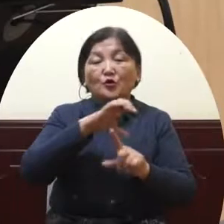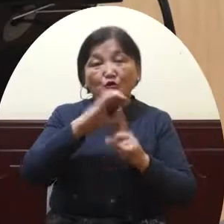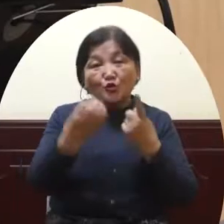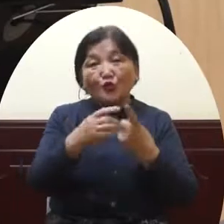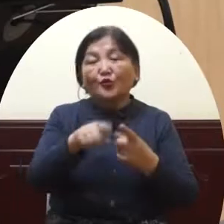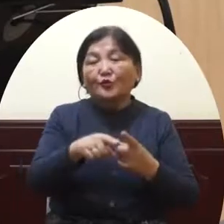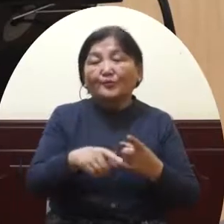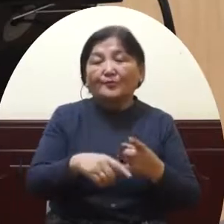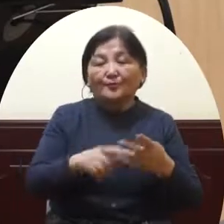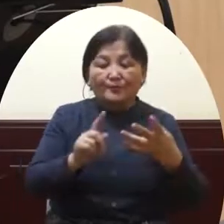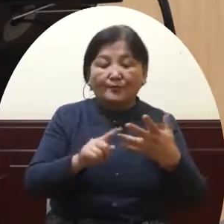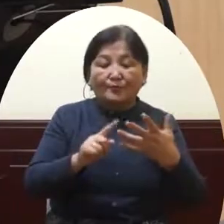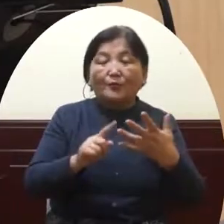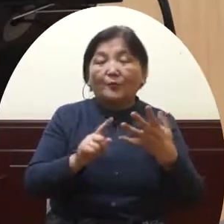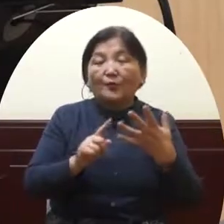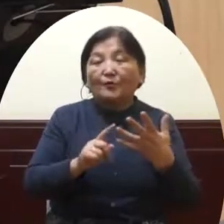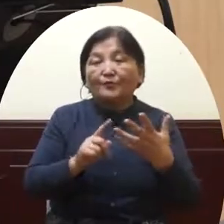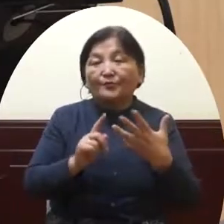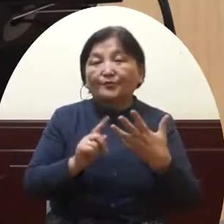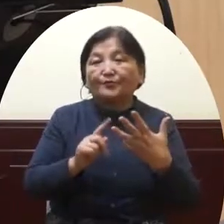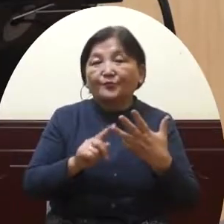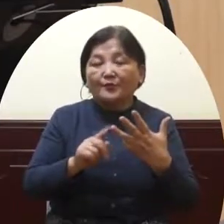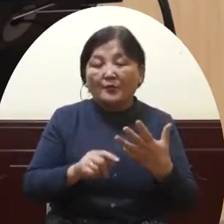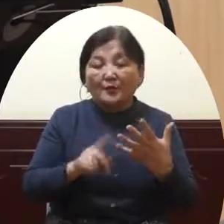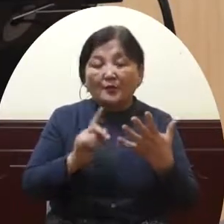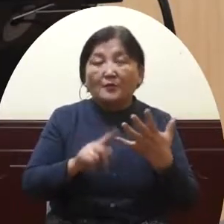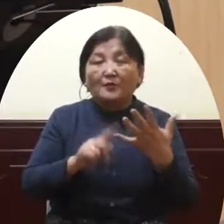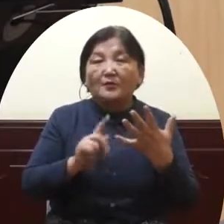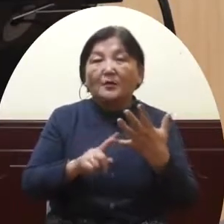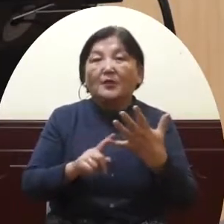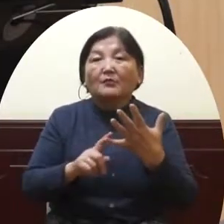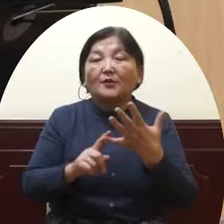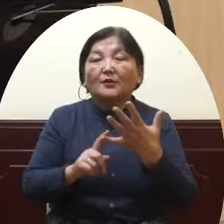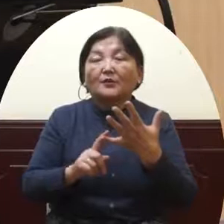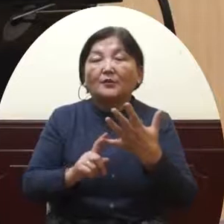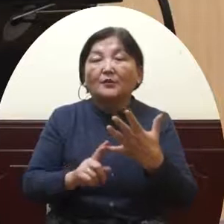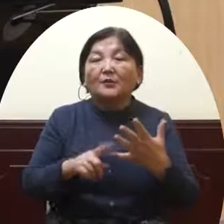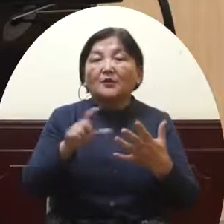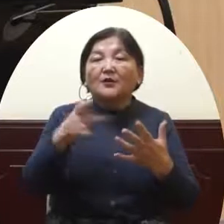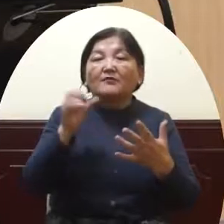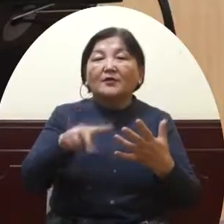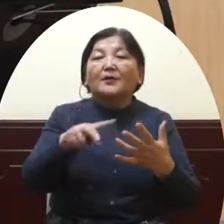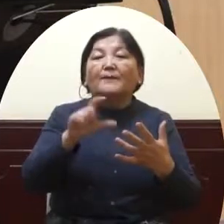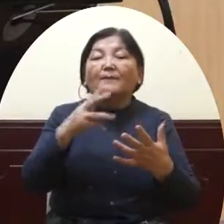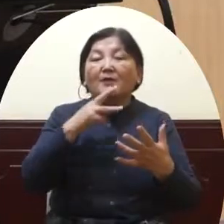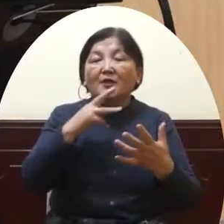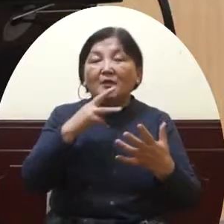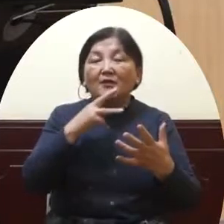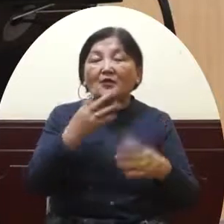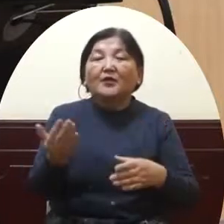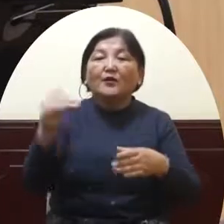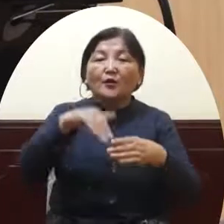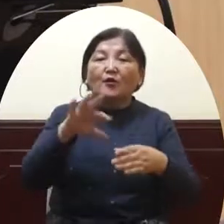Ерөөсөө энэ одоо өнөөдөр бидний амьдралын улс төрийн соёл бол их бүдүүлэг соёл болсон байна. Тав дугаарт нь бол энэ хэвлэл мэдээллийн оролцоо